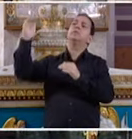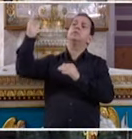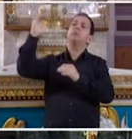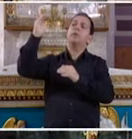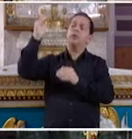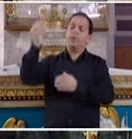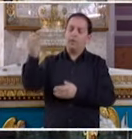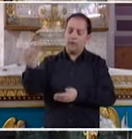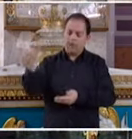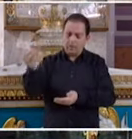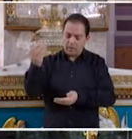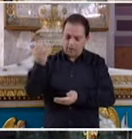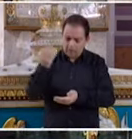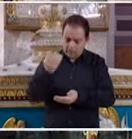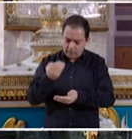Κύριε